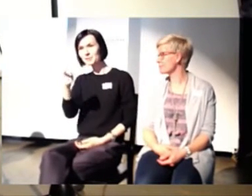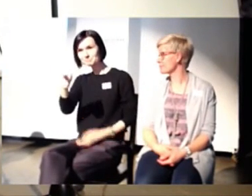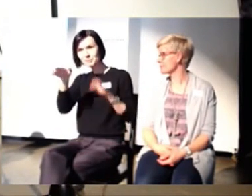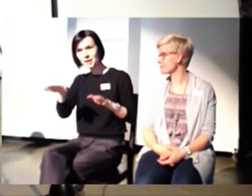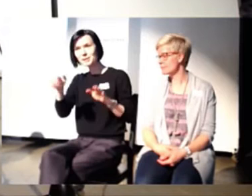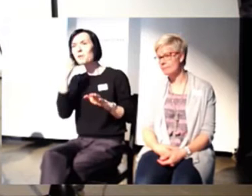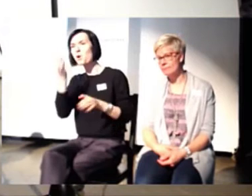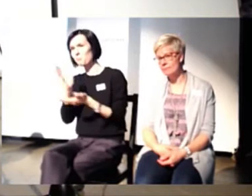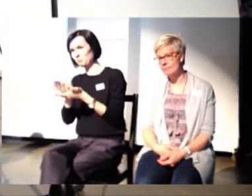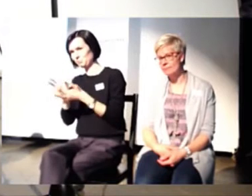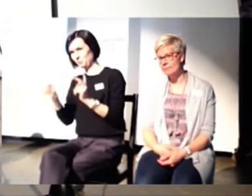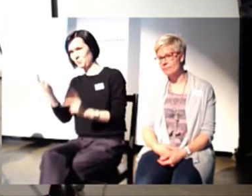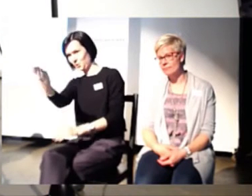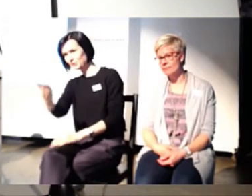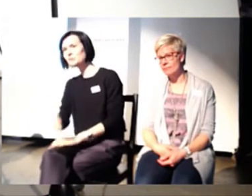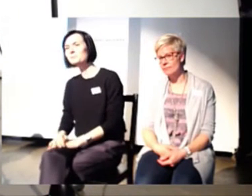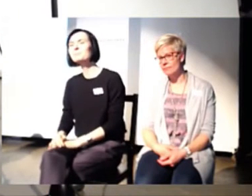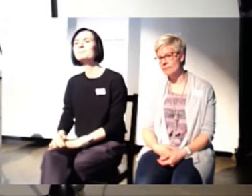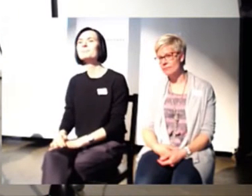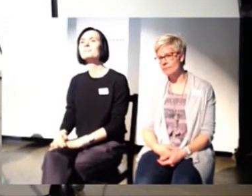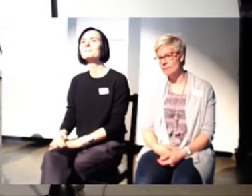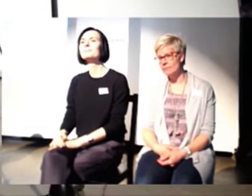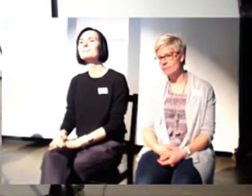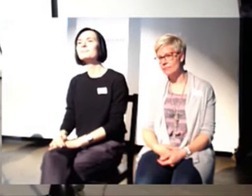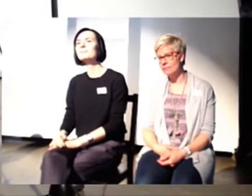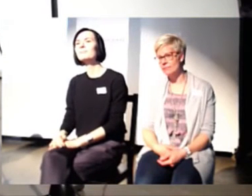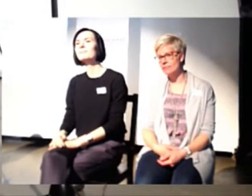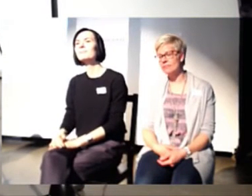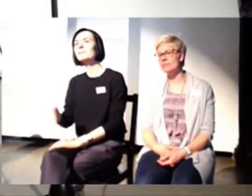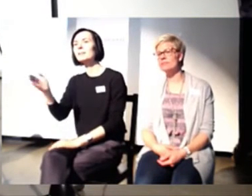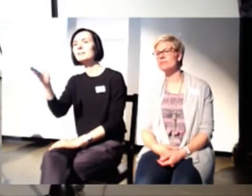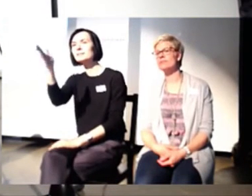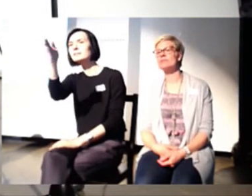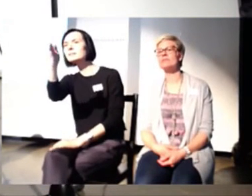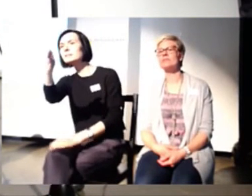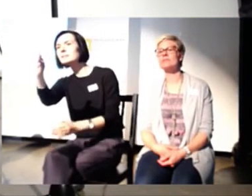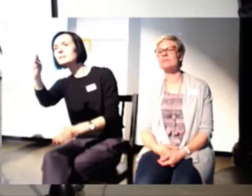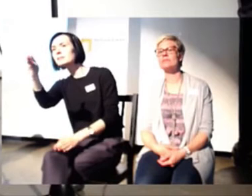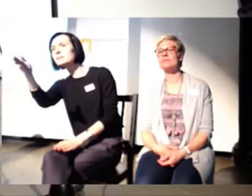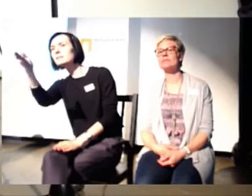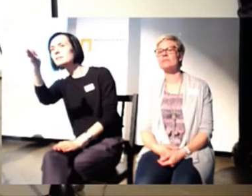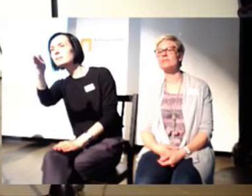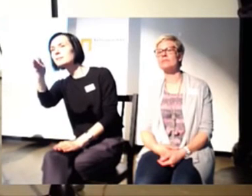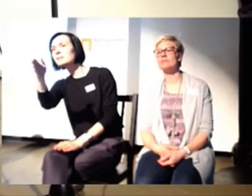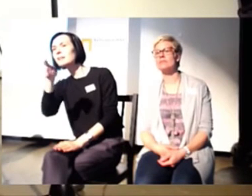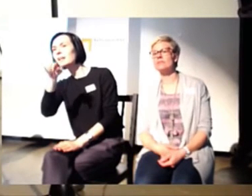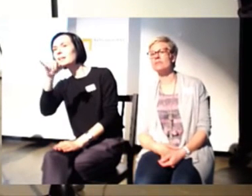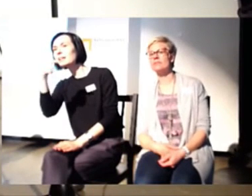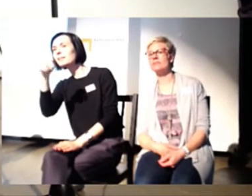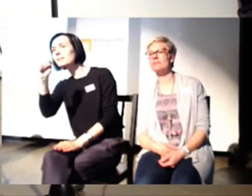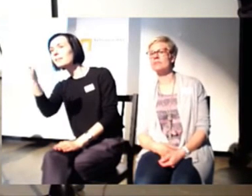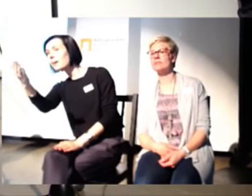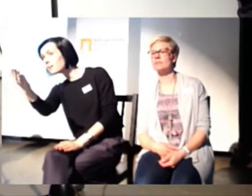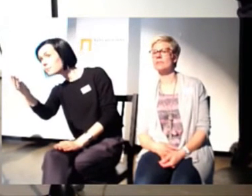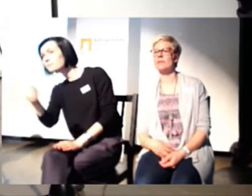vielä vähän kertomassa järjestelmässä. Sitten Jaan edessä. On se Riitta. Riitta